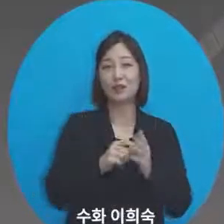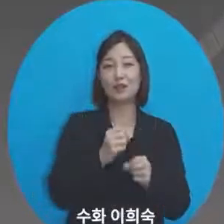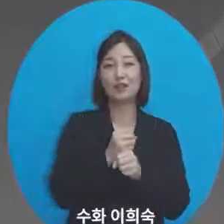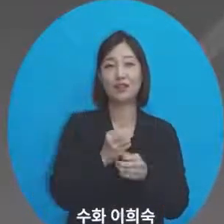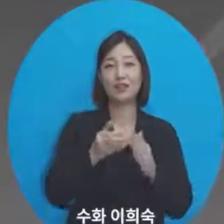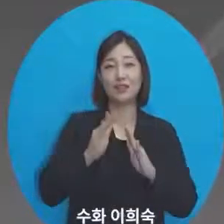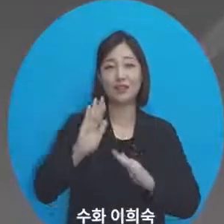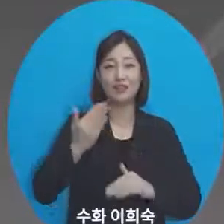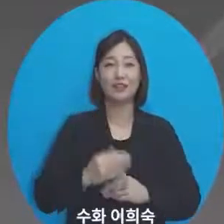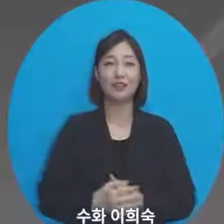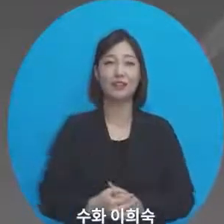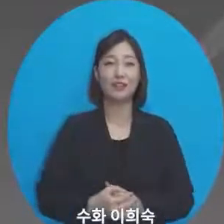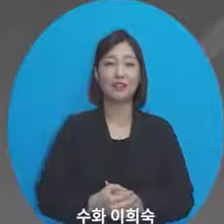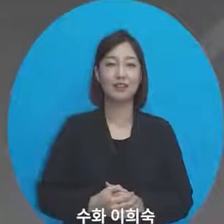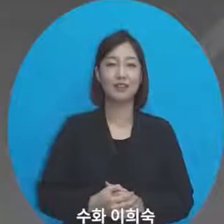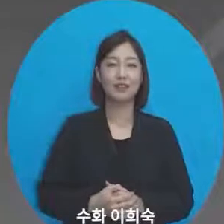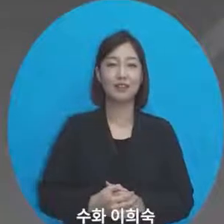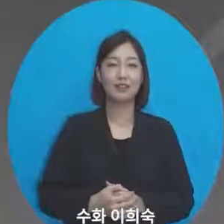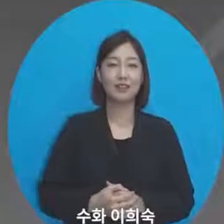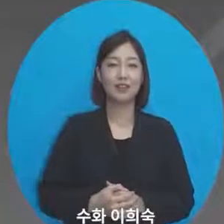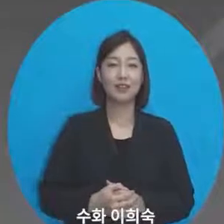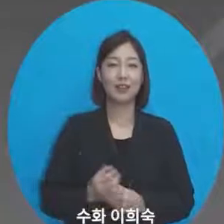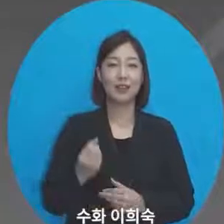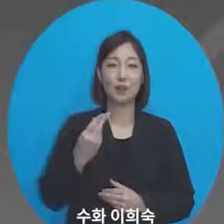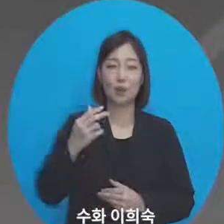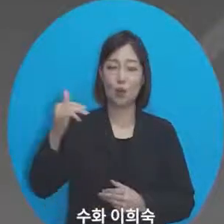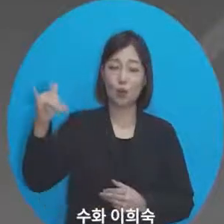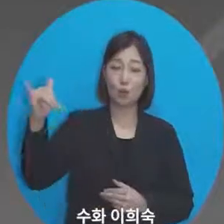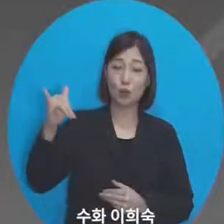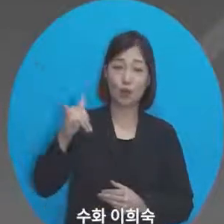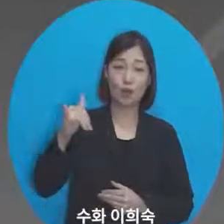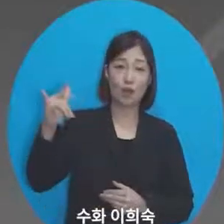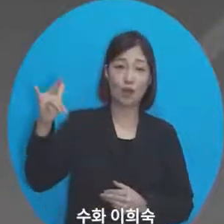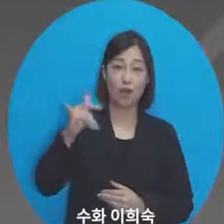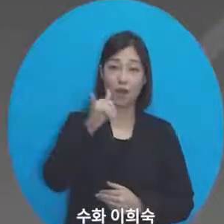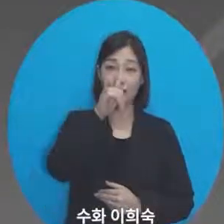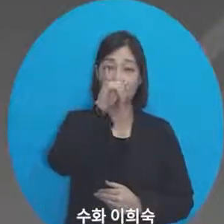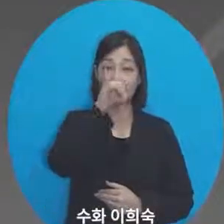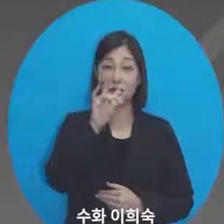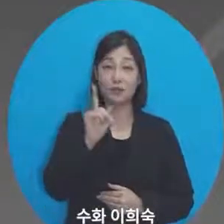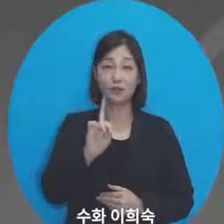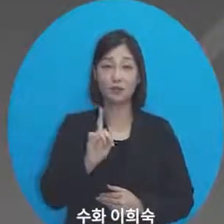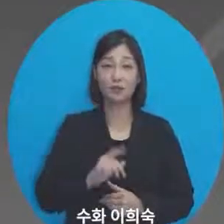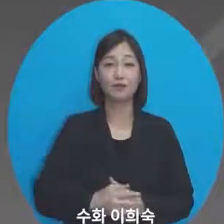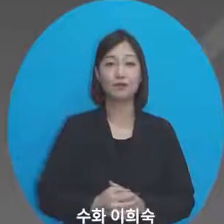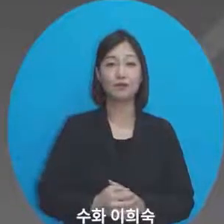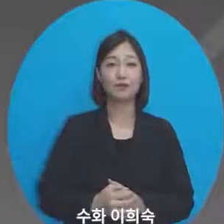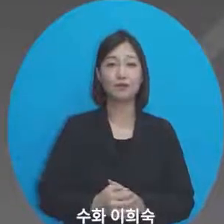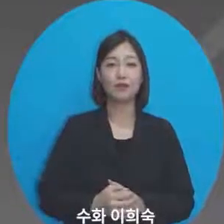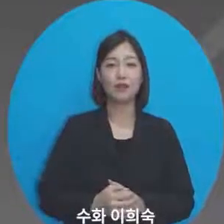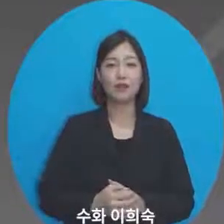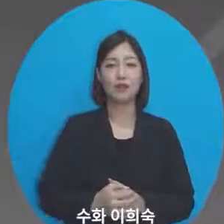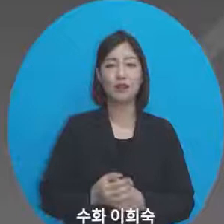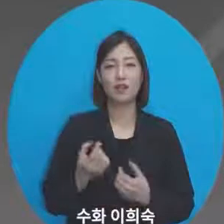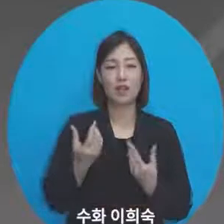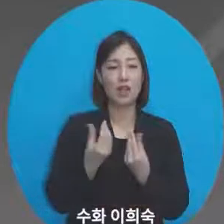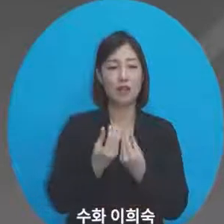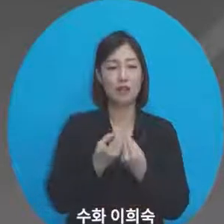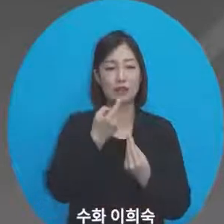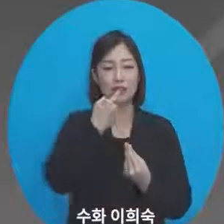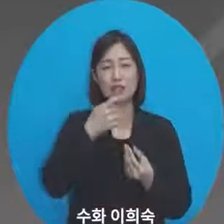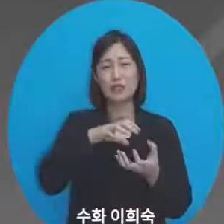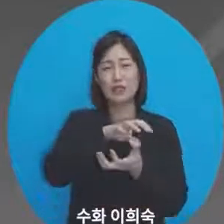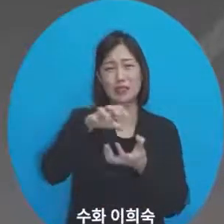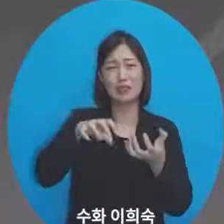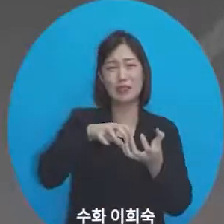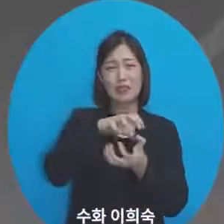있음을 알 수 있습니다. 또 그 조명식 발광형 교통안전 표지판이라고 해서요. 안개가 잦은